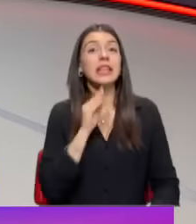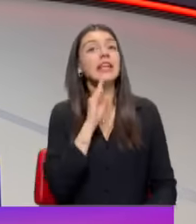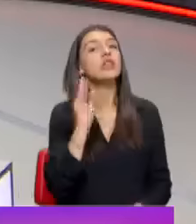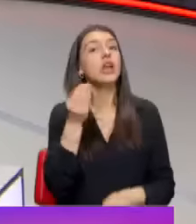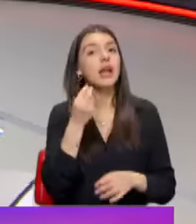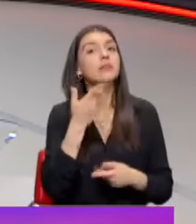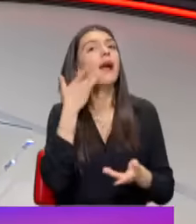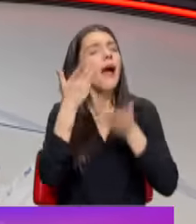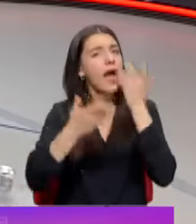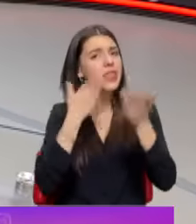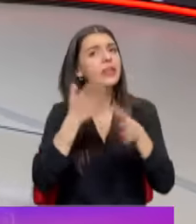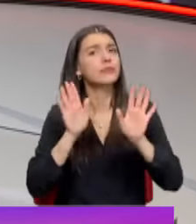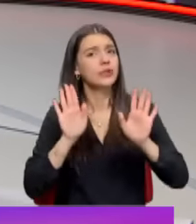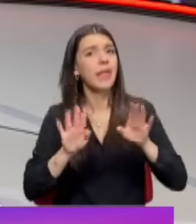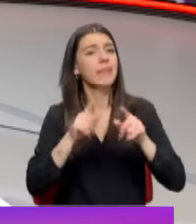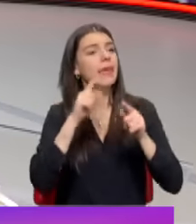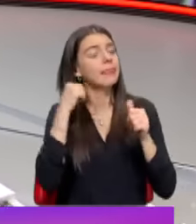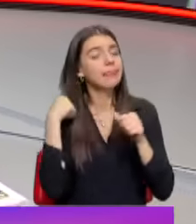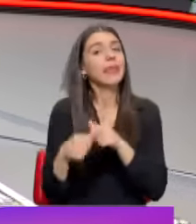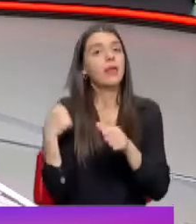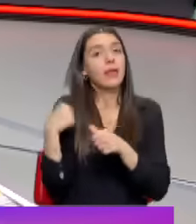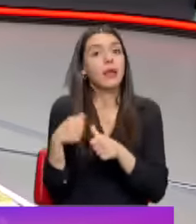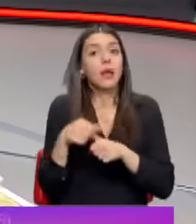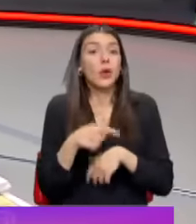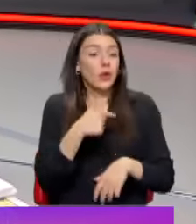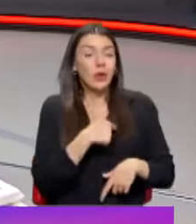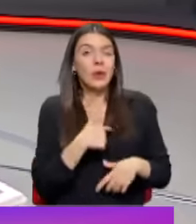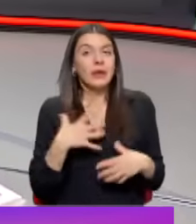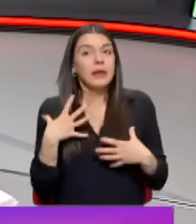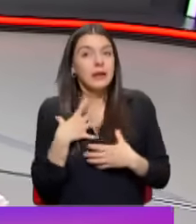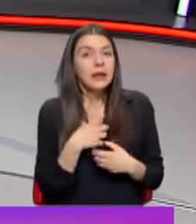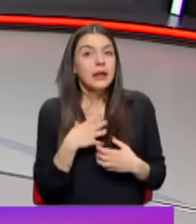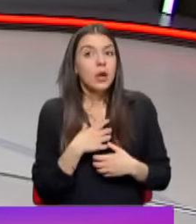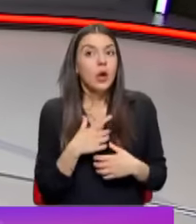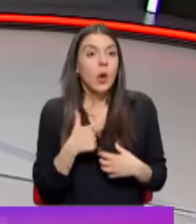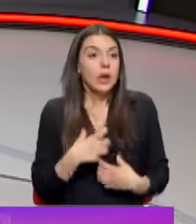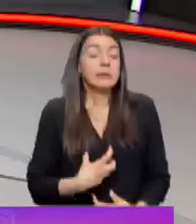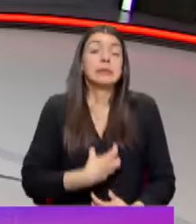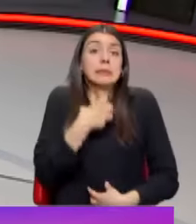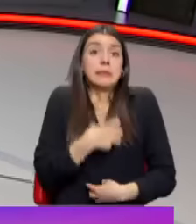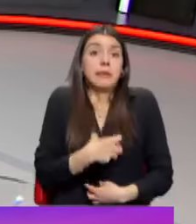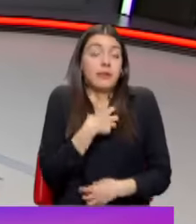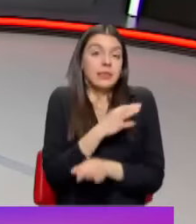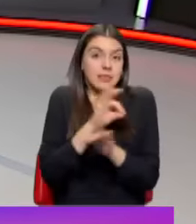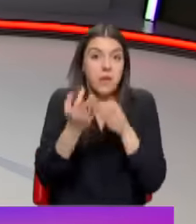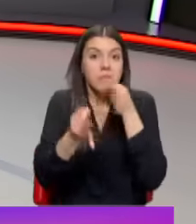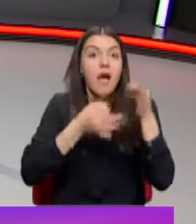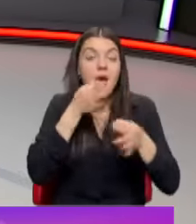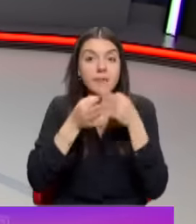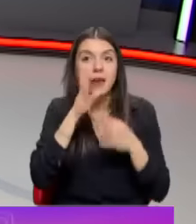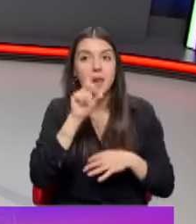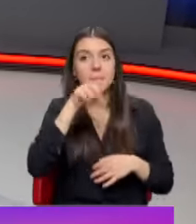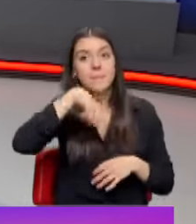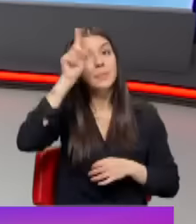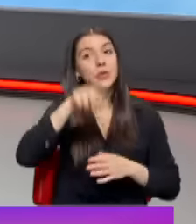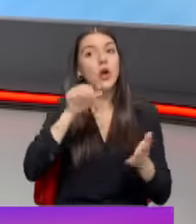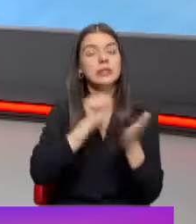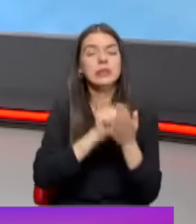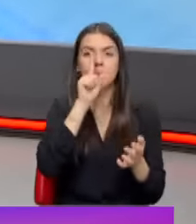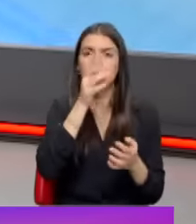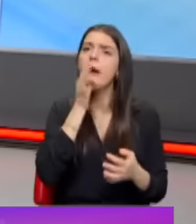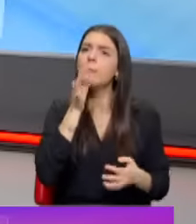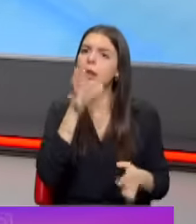Gençlerimizden bahsetmişken böyle peş peşe yüreğimizi dağlayan, ödümüzü kopartan haberleriyle Bir Gün Gazetesi'nin bir